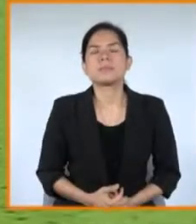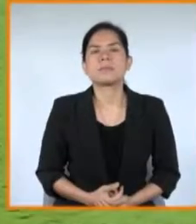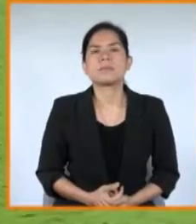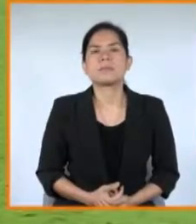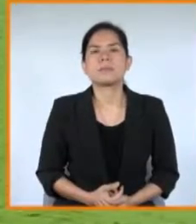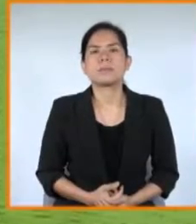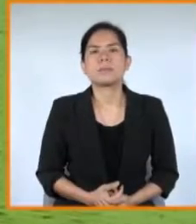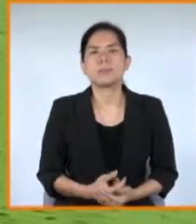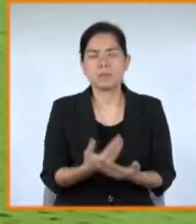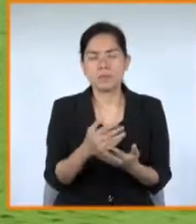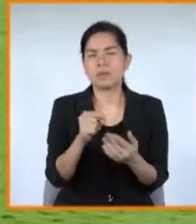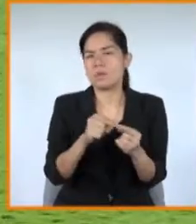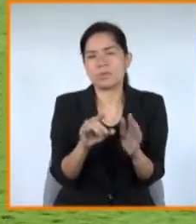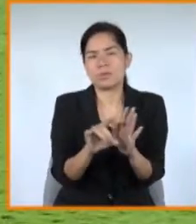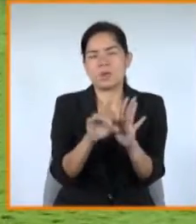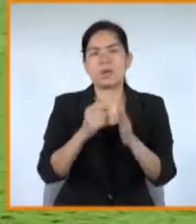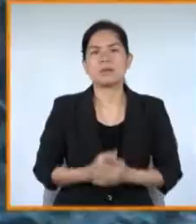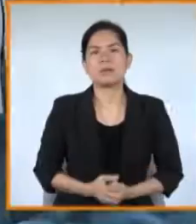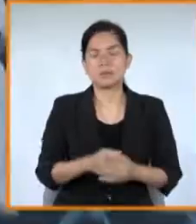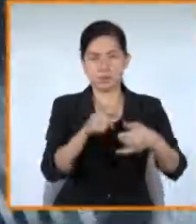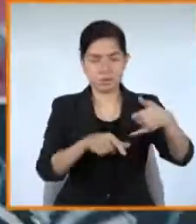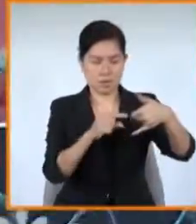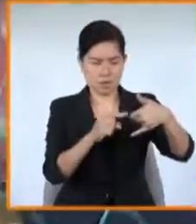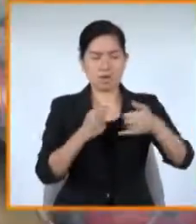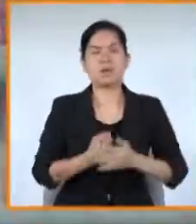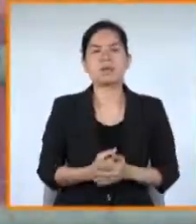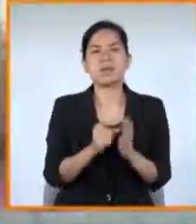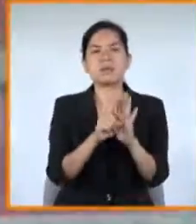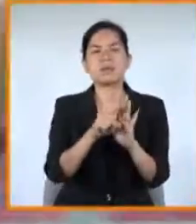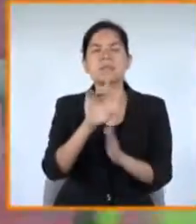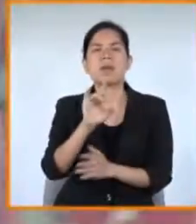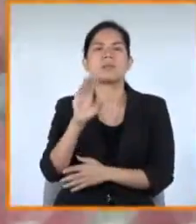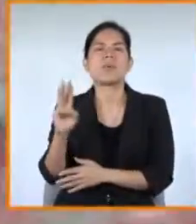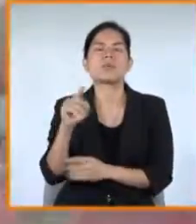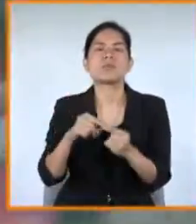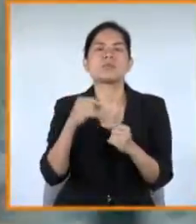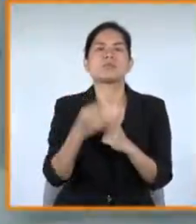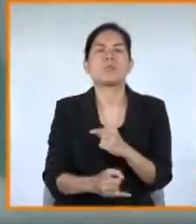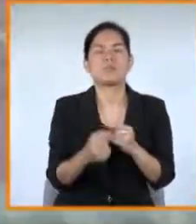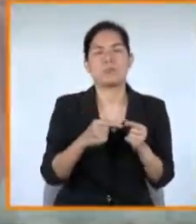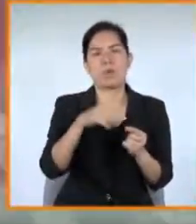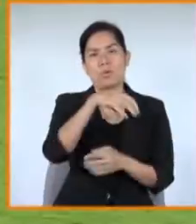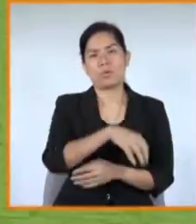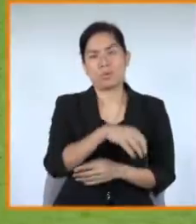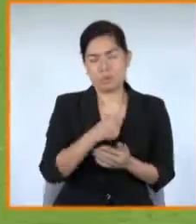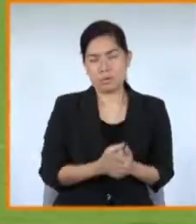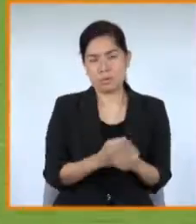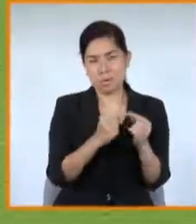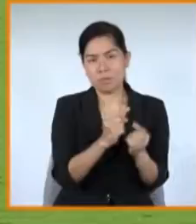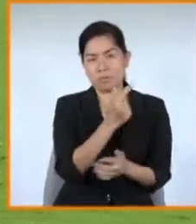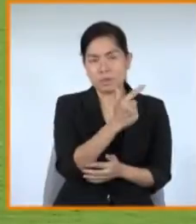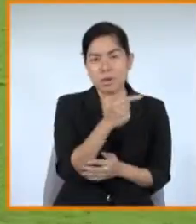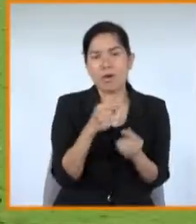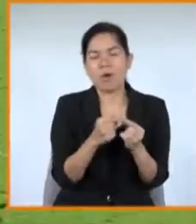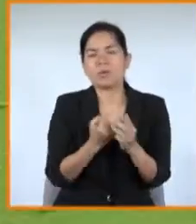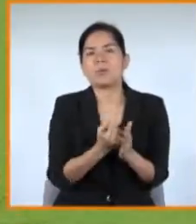าต่อฝาโลงโดยการยิงของโรดริโก้นะครับนาทีที่86ทำให้จบเกมคู่นี้ชลบุรี FC เซอร์ไพรส์เลยครับเอาชนะ SCG